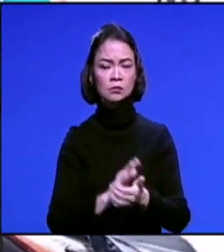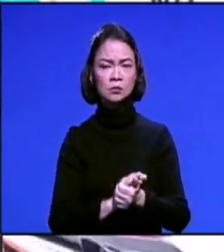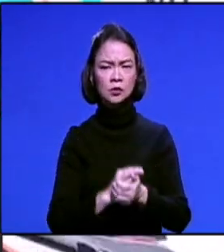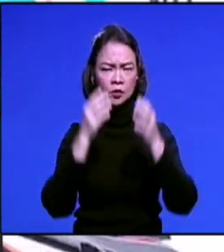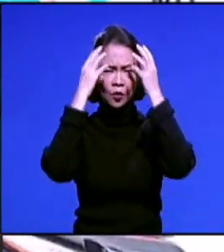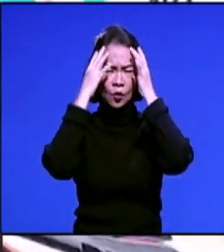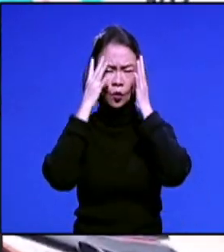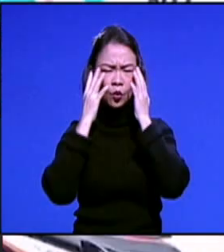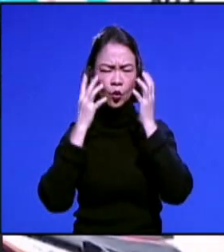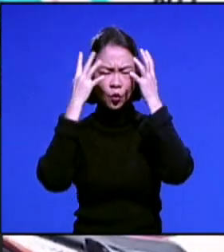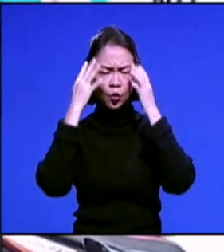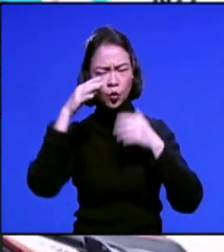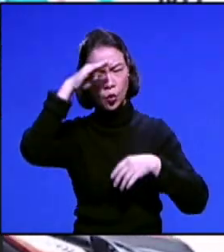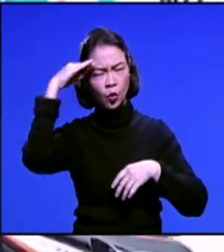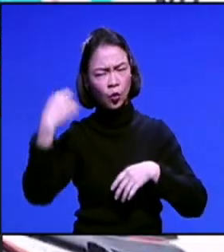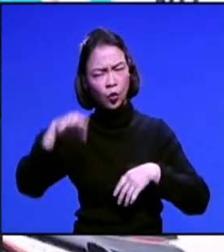keringat, basah,